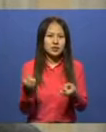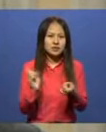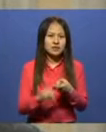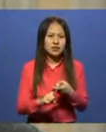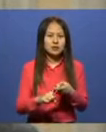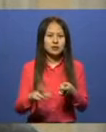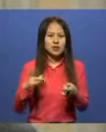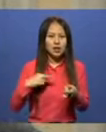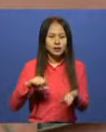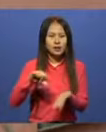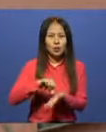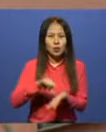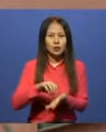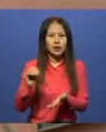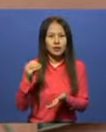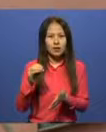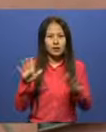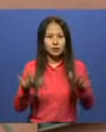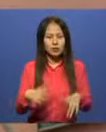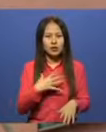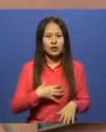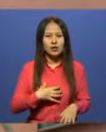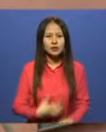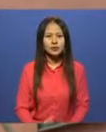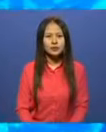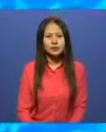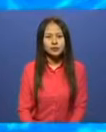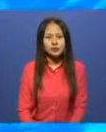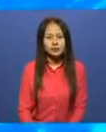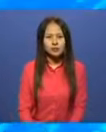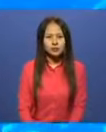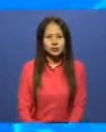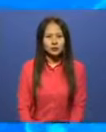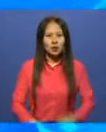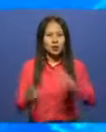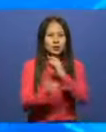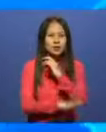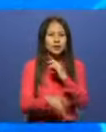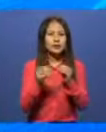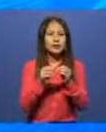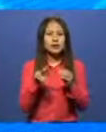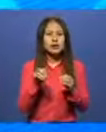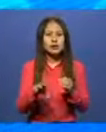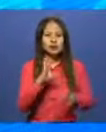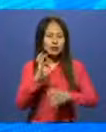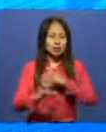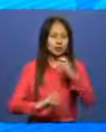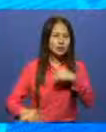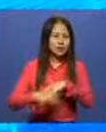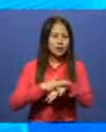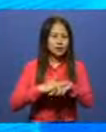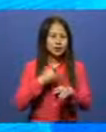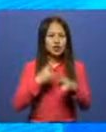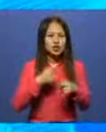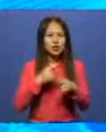құрамына Латвия кіретін еуразиялық аймақ үшін де маңызы зор болмақ. Соңғы 10 жылда әлемдік нарықтағы темірдің